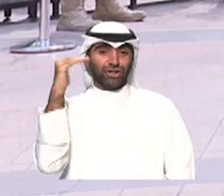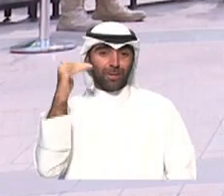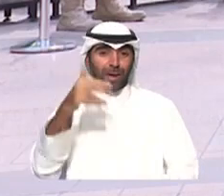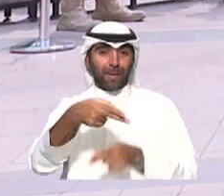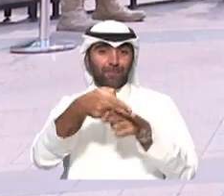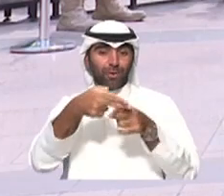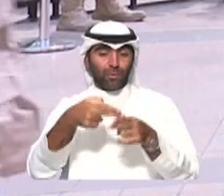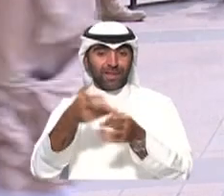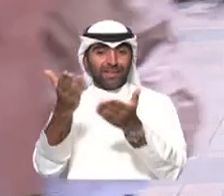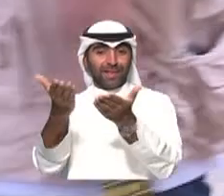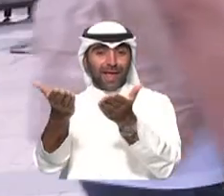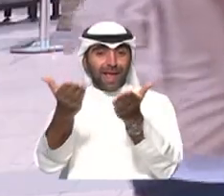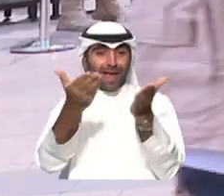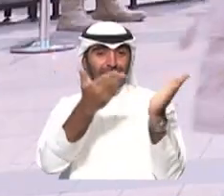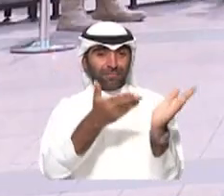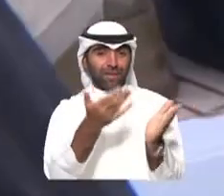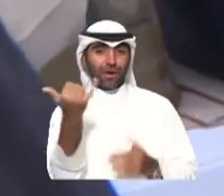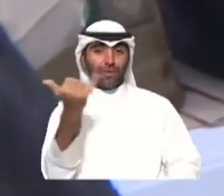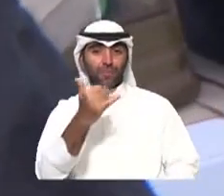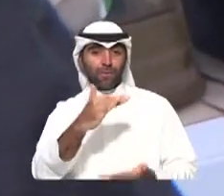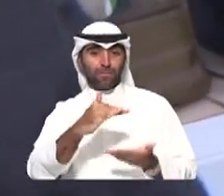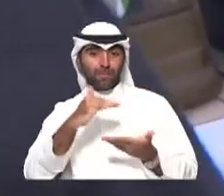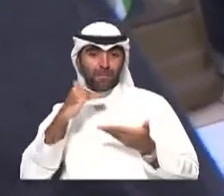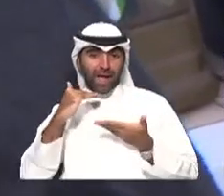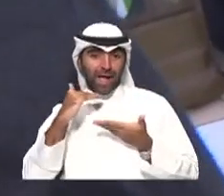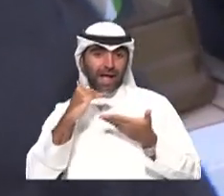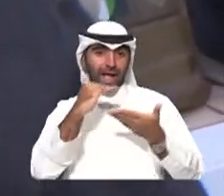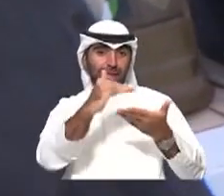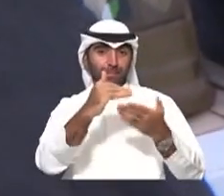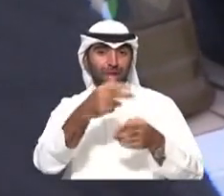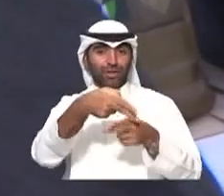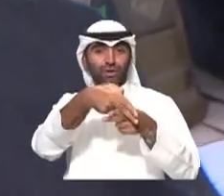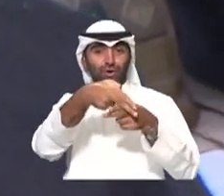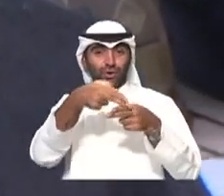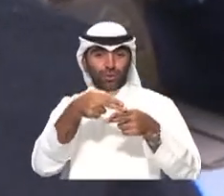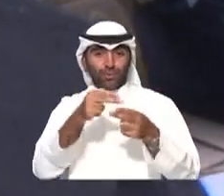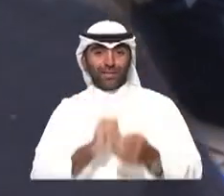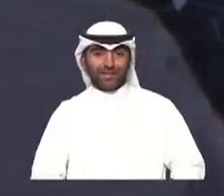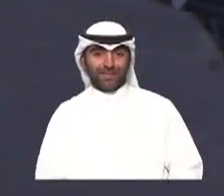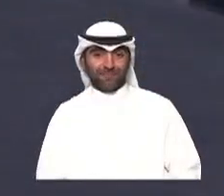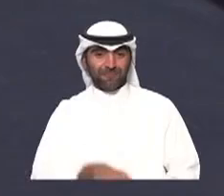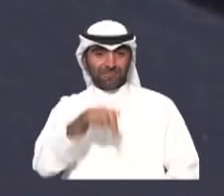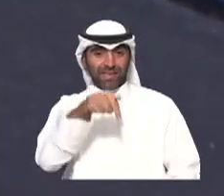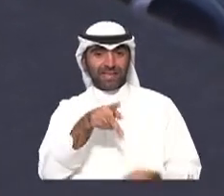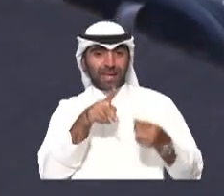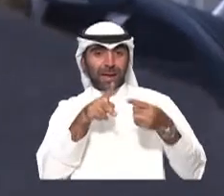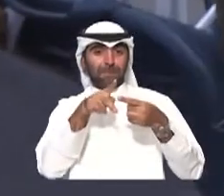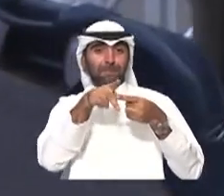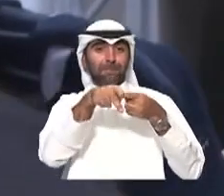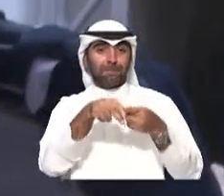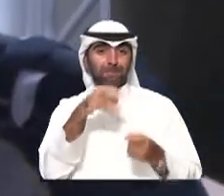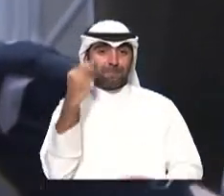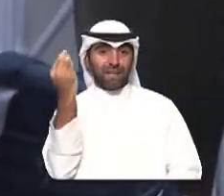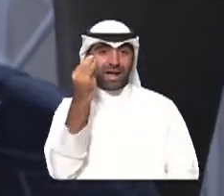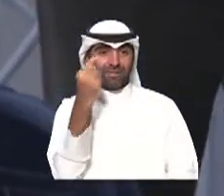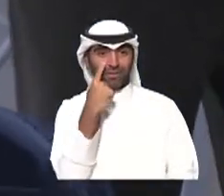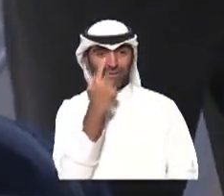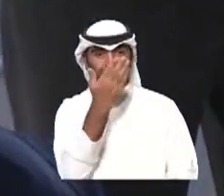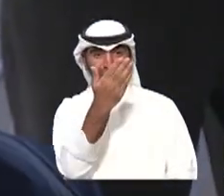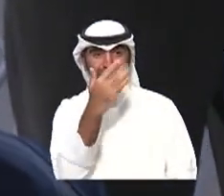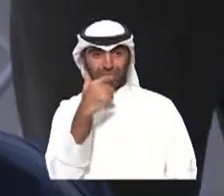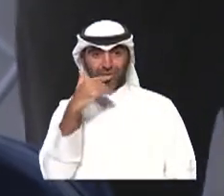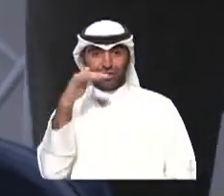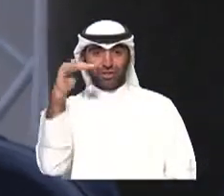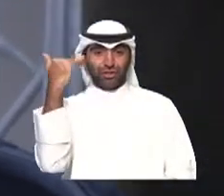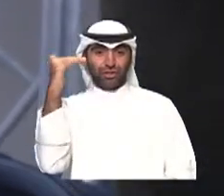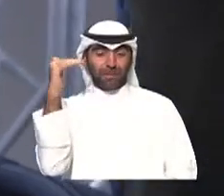والدعوة إلى الخدمة الوطنية العسكرية. المعرض شمل التواصل بين منتسبي الجيش والشباب الكويتي